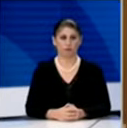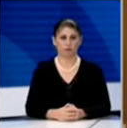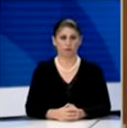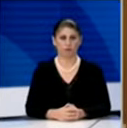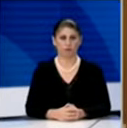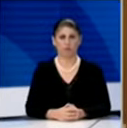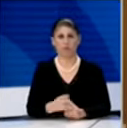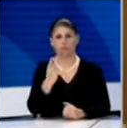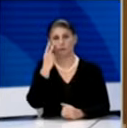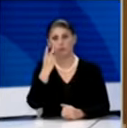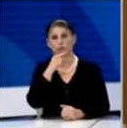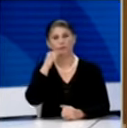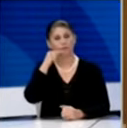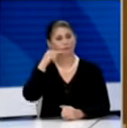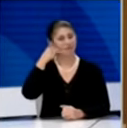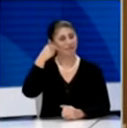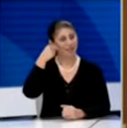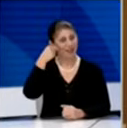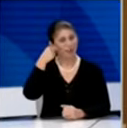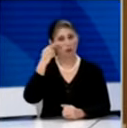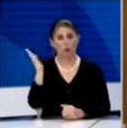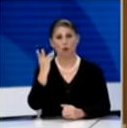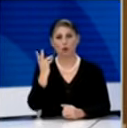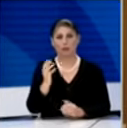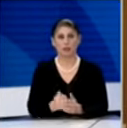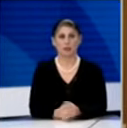να χαμογελάτε όταν σας